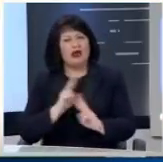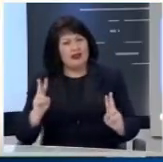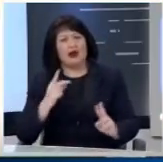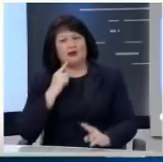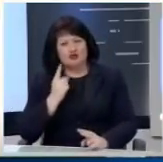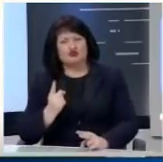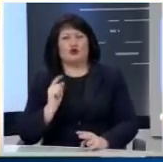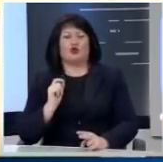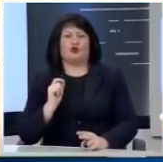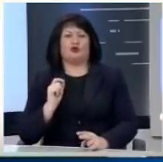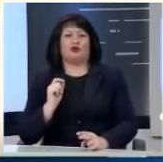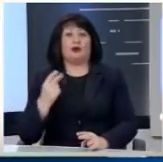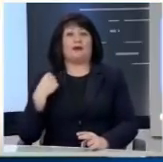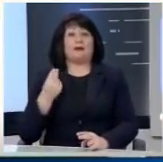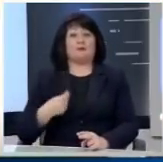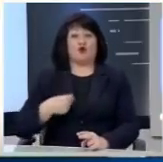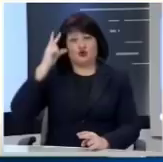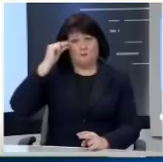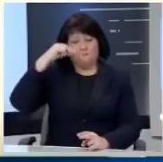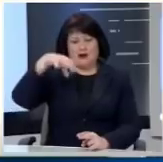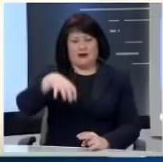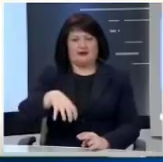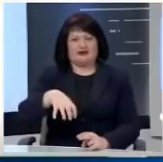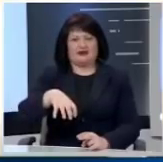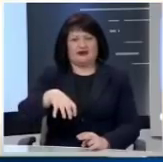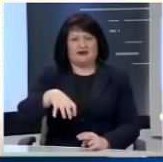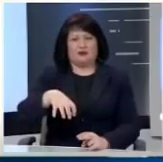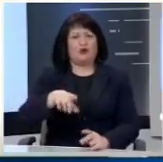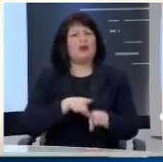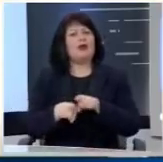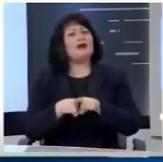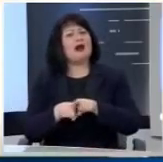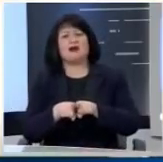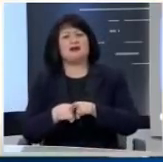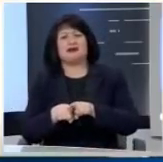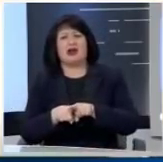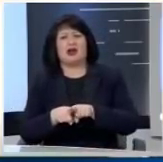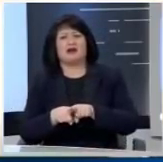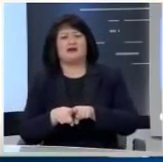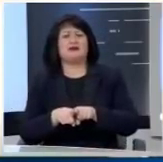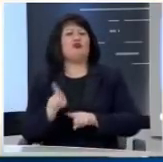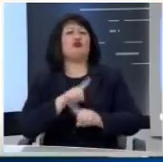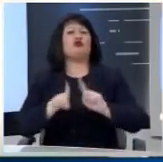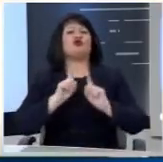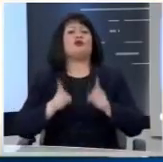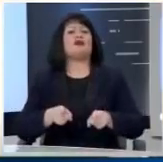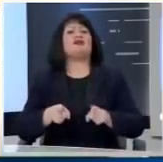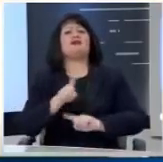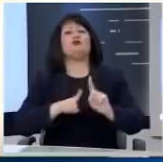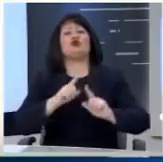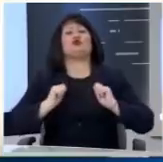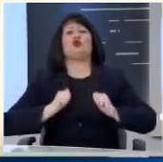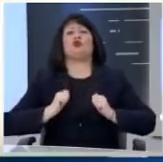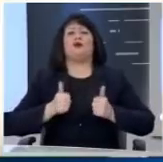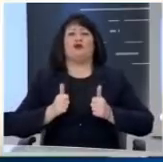αυτό. Το Δημόσιο Πανεπιστήμιο, ανεξαρτήτως αν αυτοί οι οποίοι παίρνουν τις πρωτοβουλίες